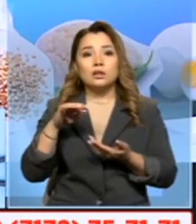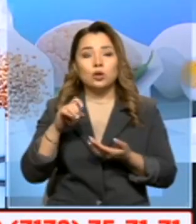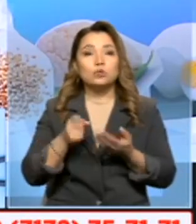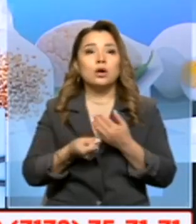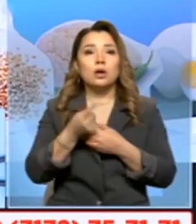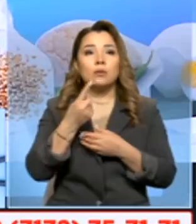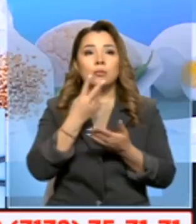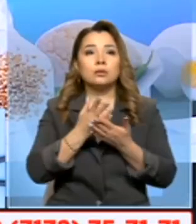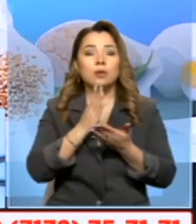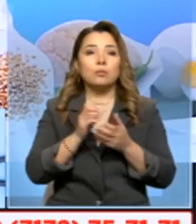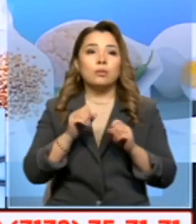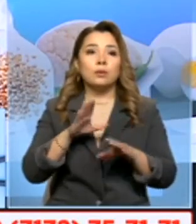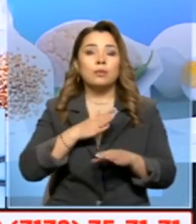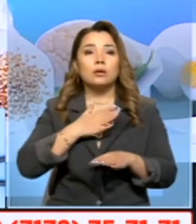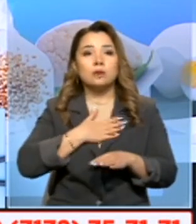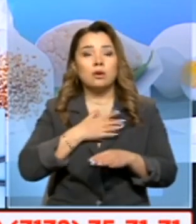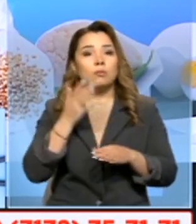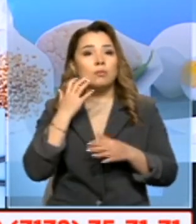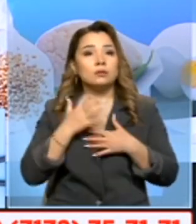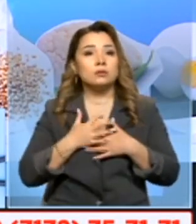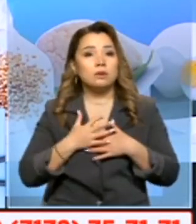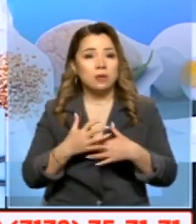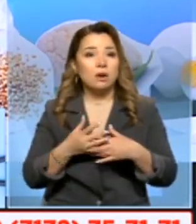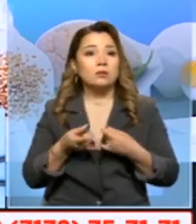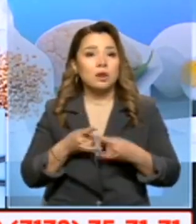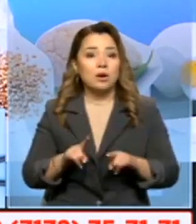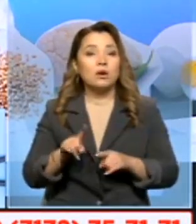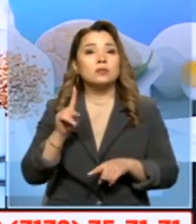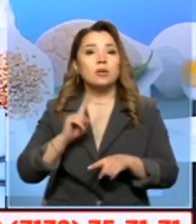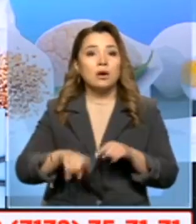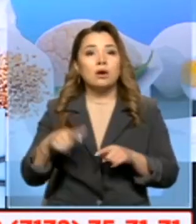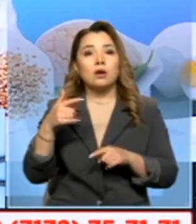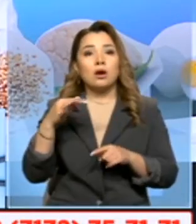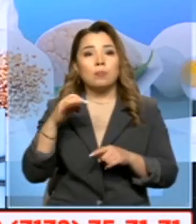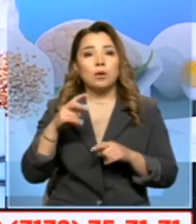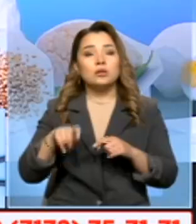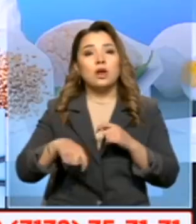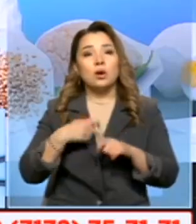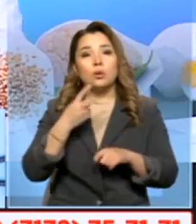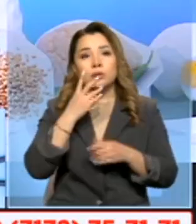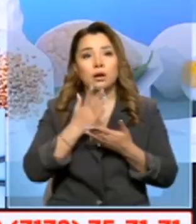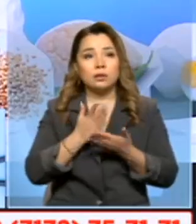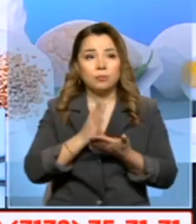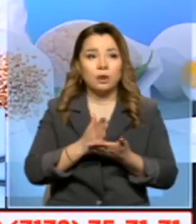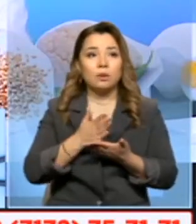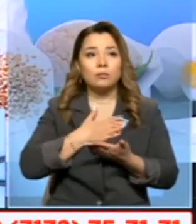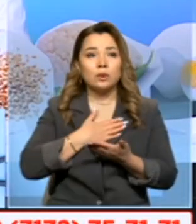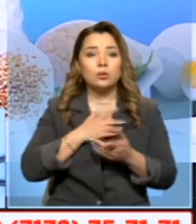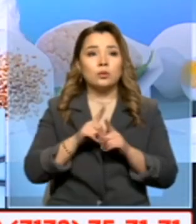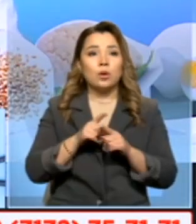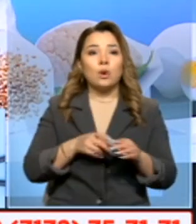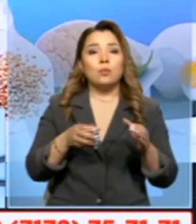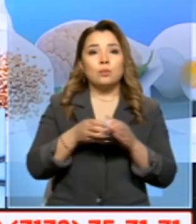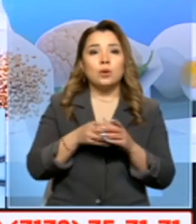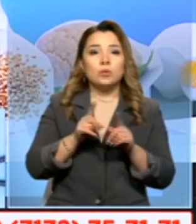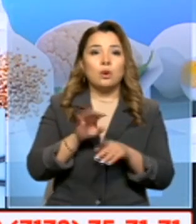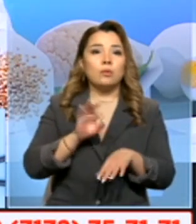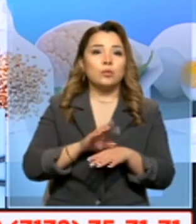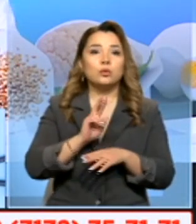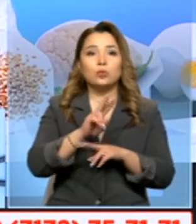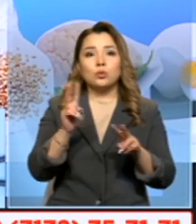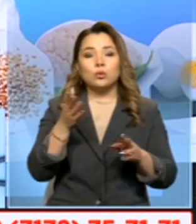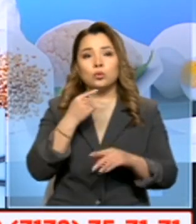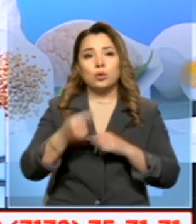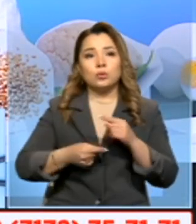қайдан пайда болды? Может быть, мен жаңа бала көтерген уақытта менде резкі гормональный нарушение болды ма? Бізде ондай қолымызда бұндай ауру жоқ